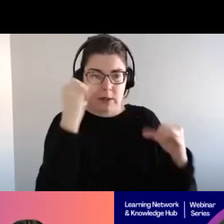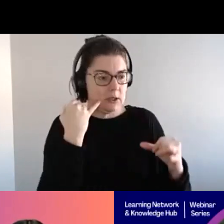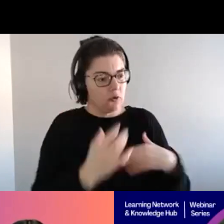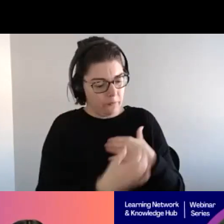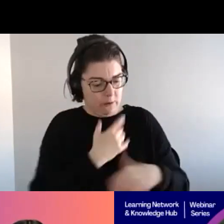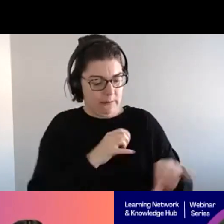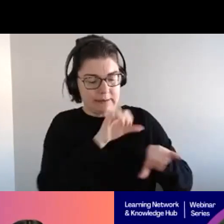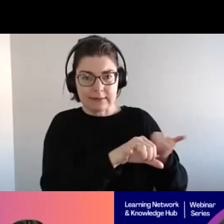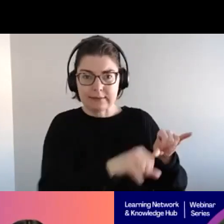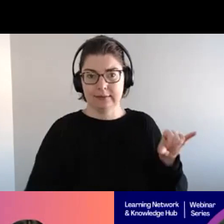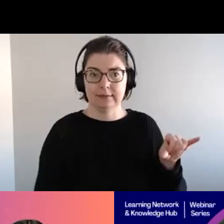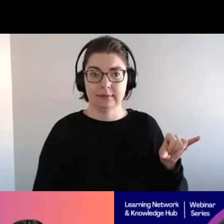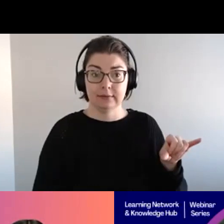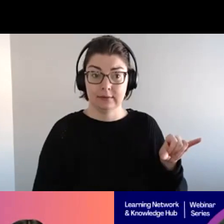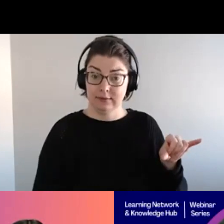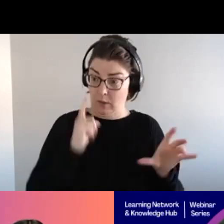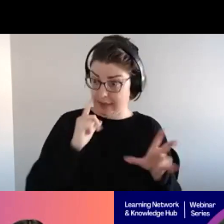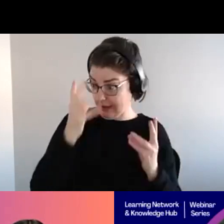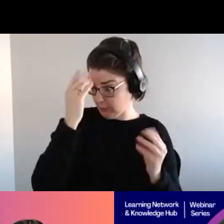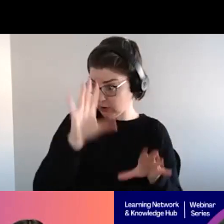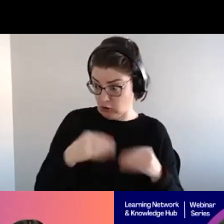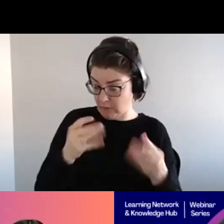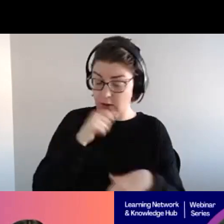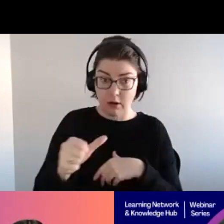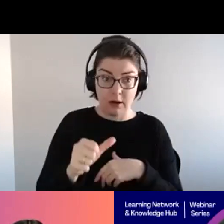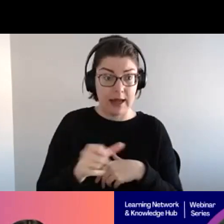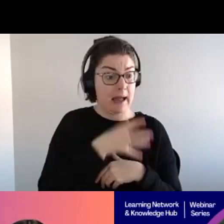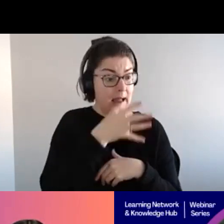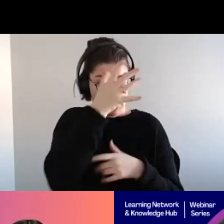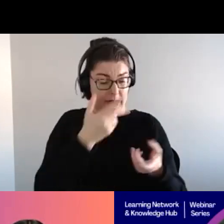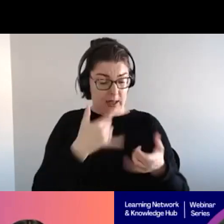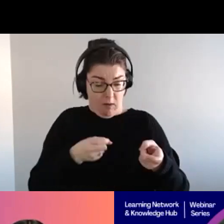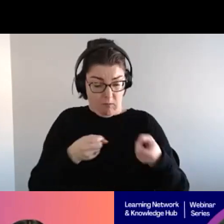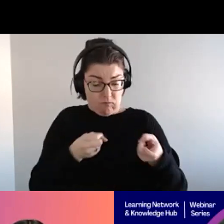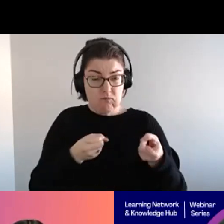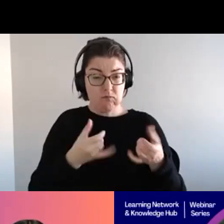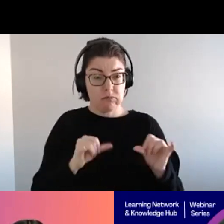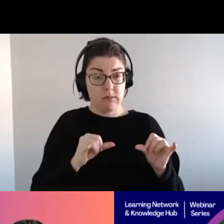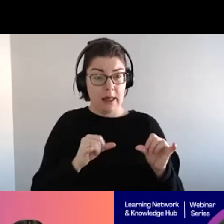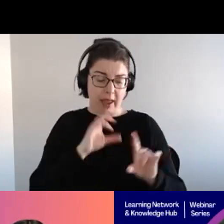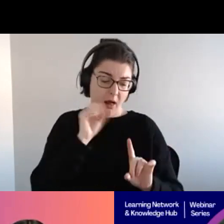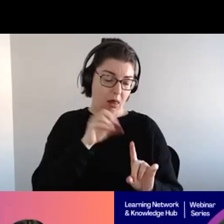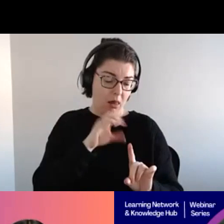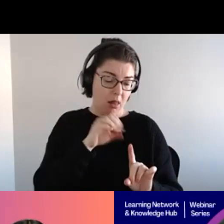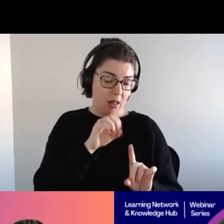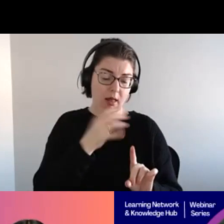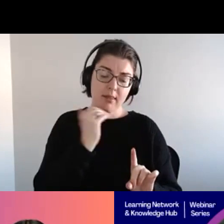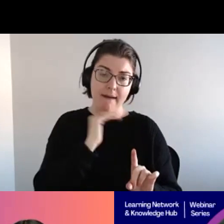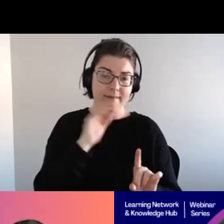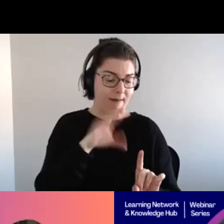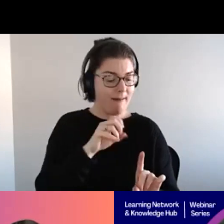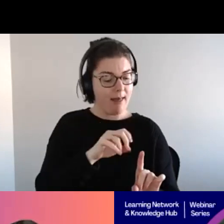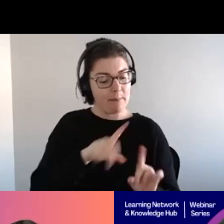pas pouvoir être impuissant et n'avoir aucun accès à de l'information et les parents qui pratiquent le contour convertit-il peuvent programmer